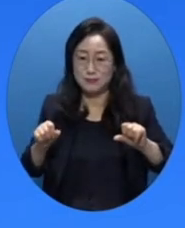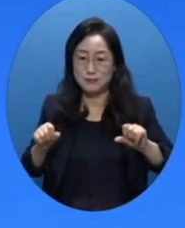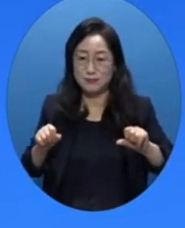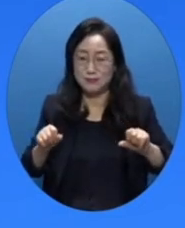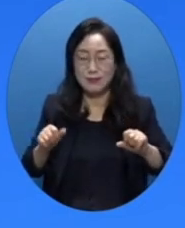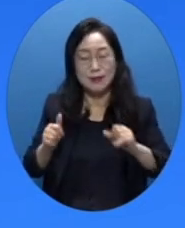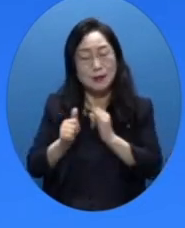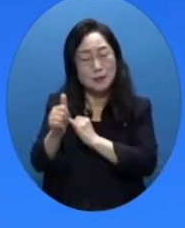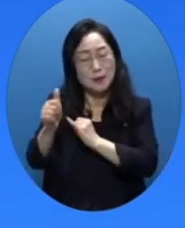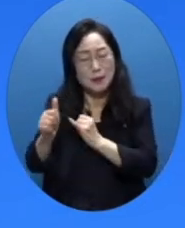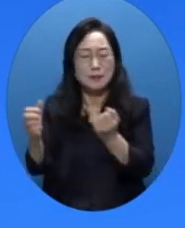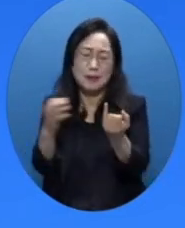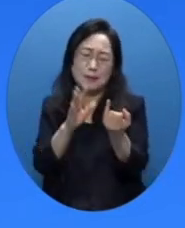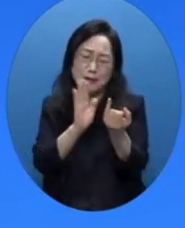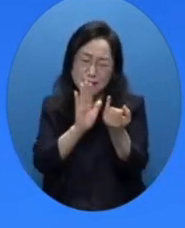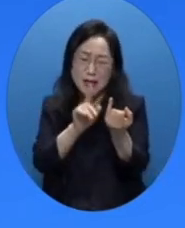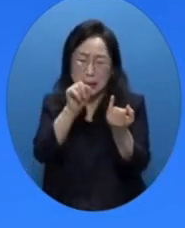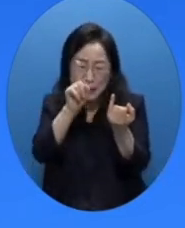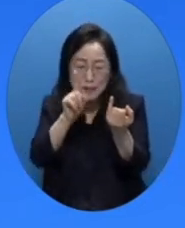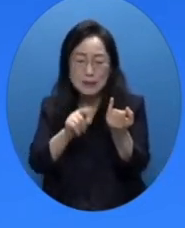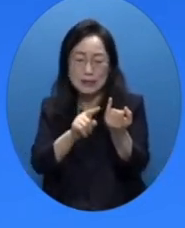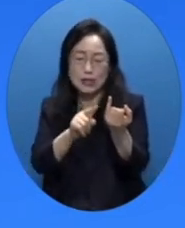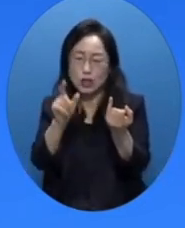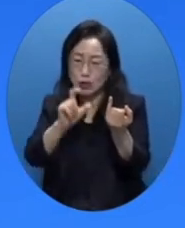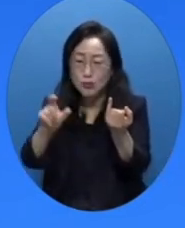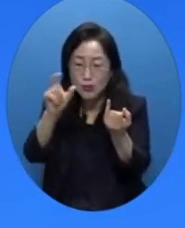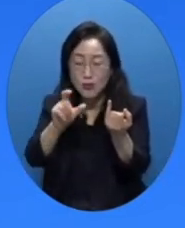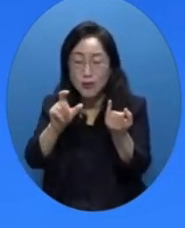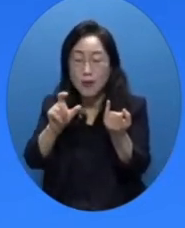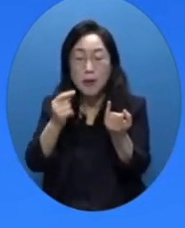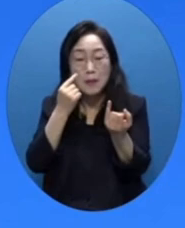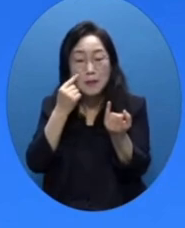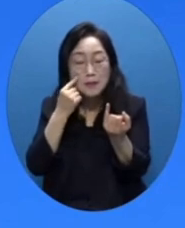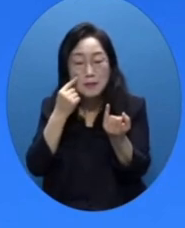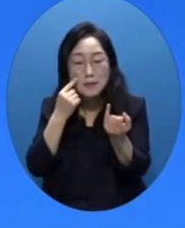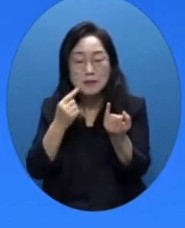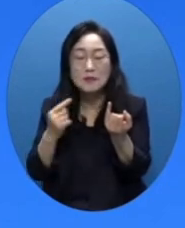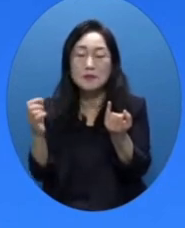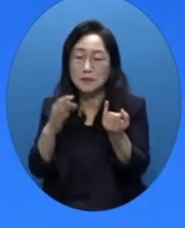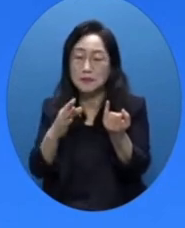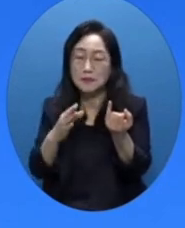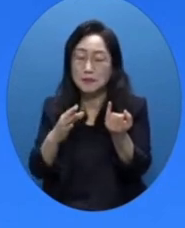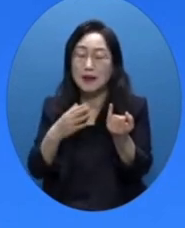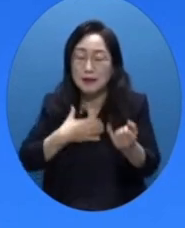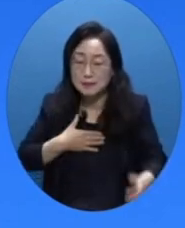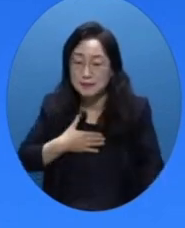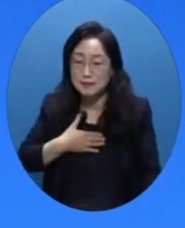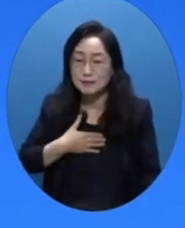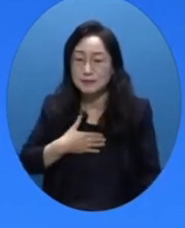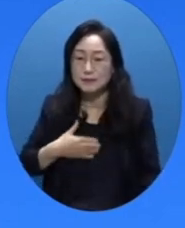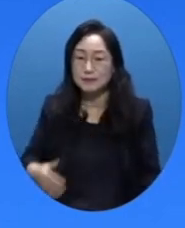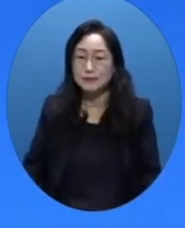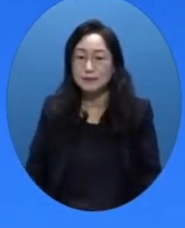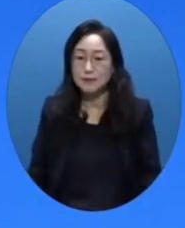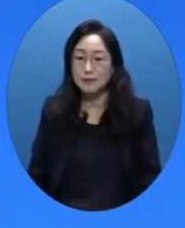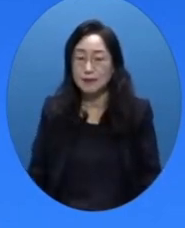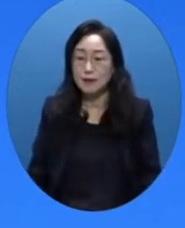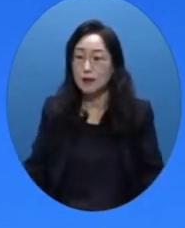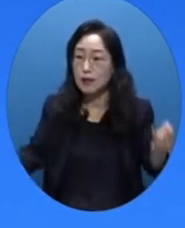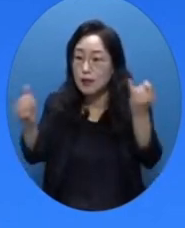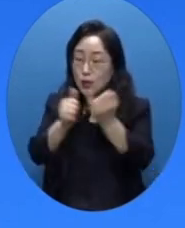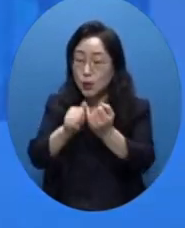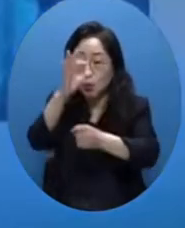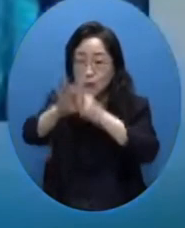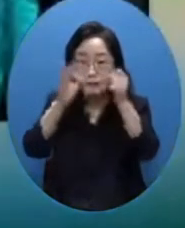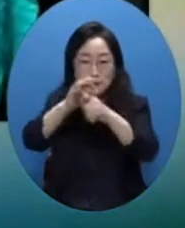남편이 다시 한번 우리 시험관 한 번 더 시도해보자 그랬는데 결혼 10주년